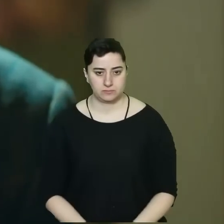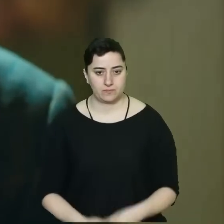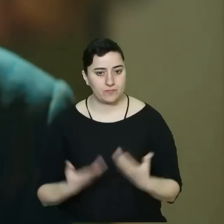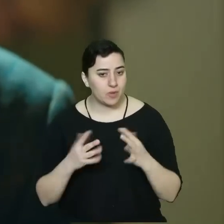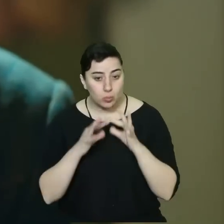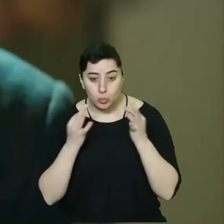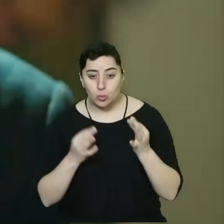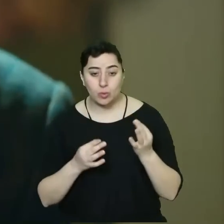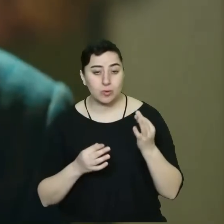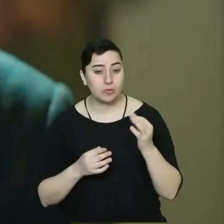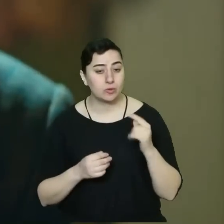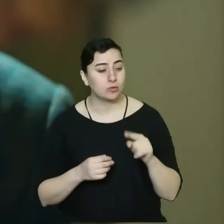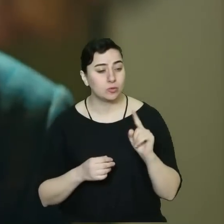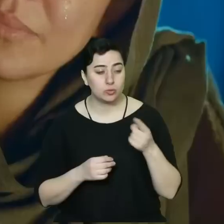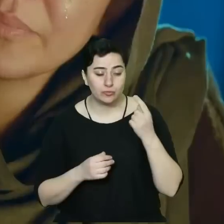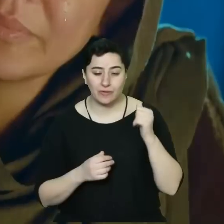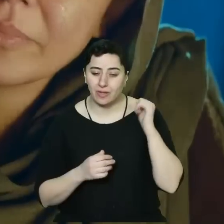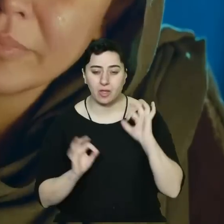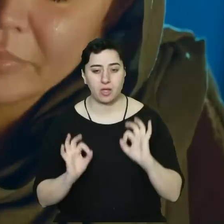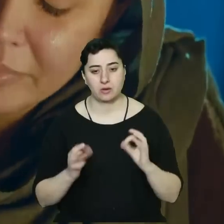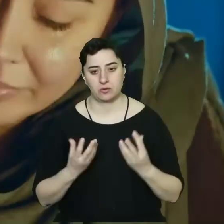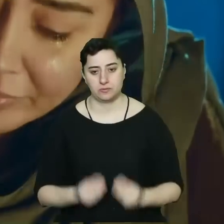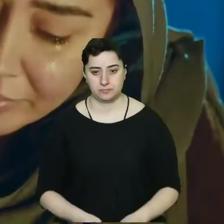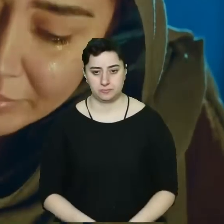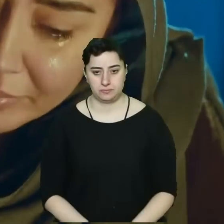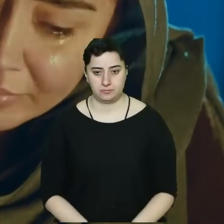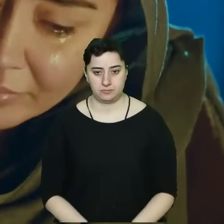Ne mutlu o günün garip müminlerine.